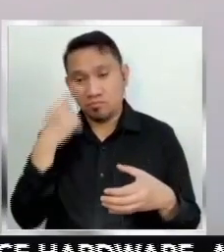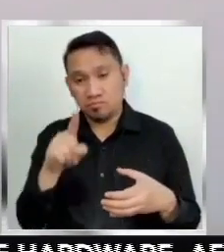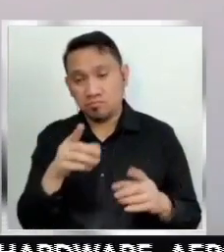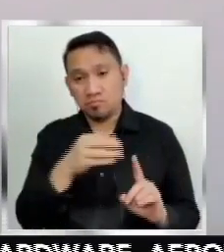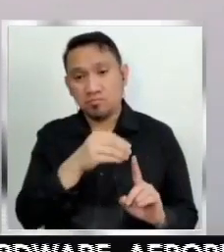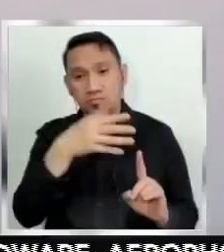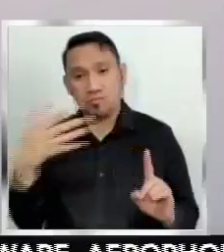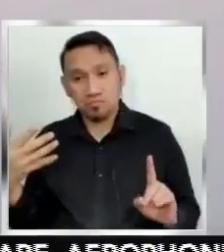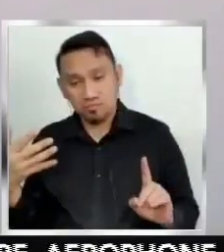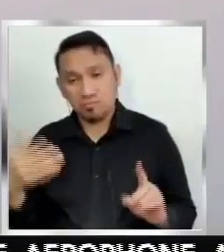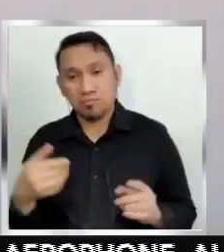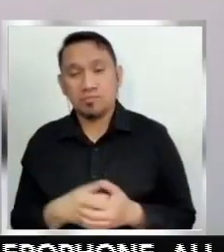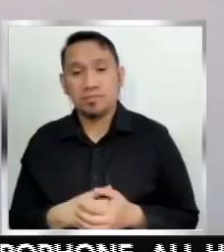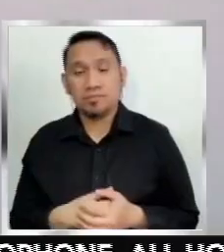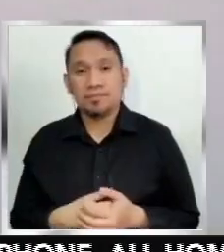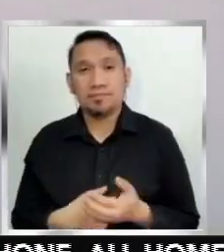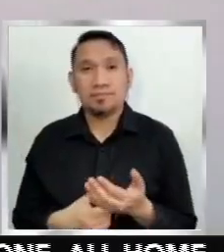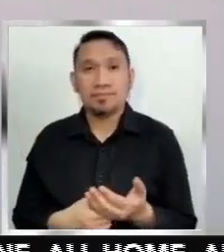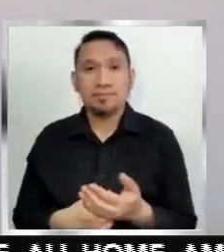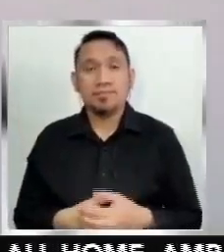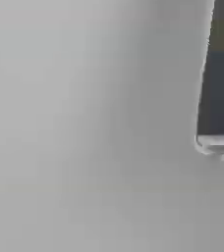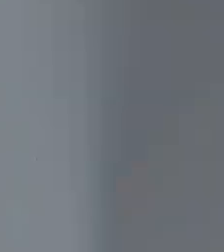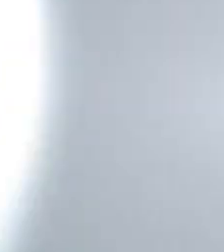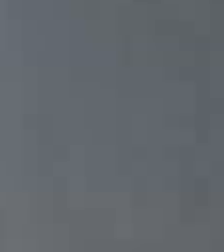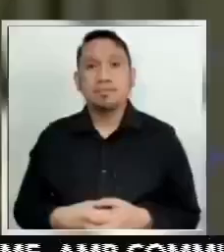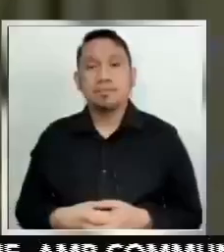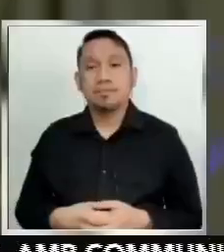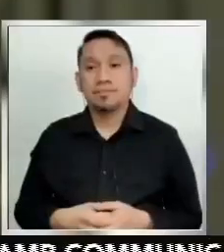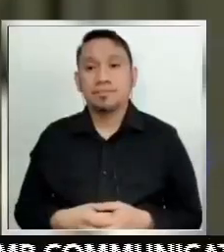Tinutukan niya ni Marisol Abdurrahman.